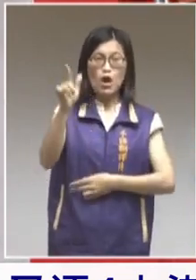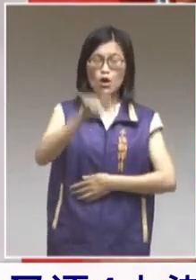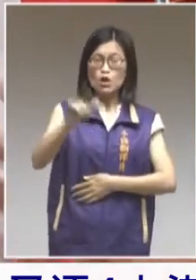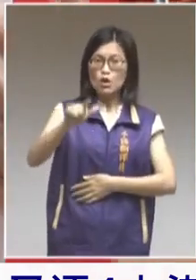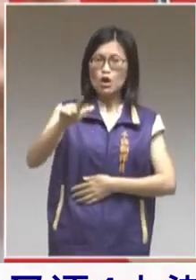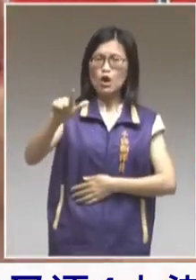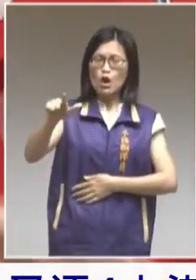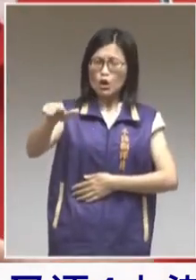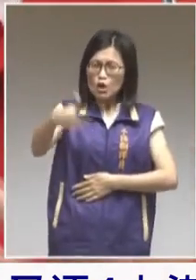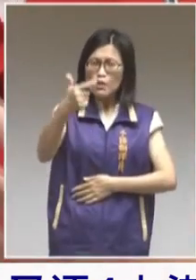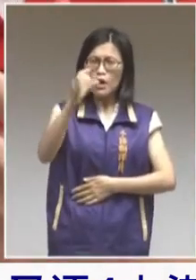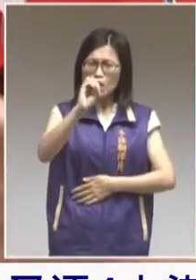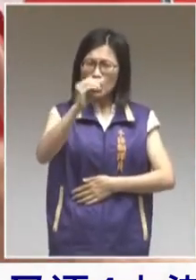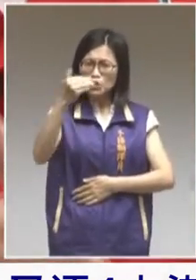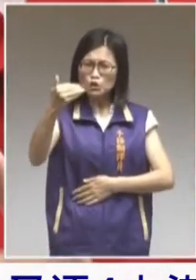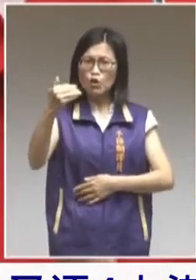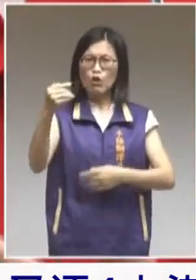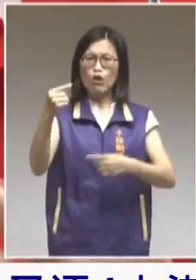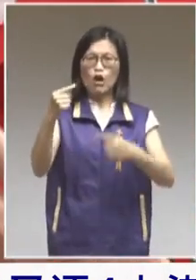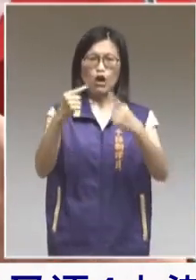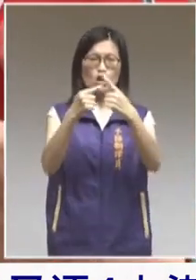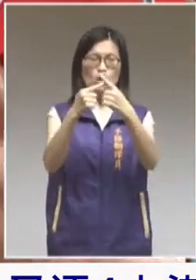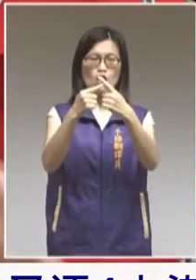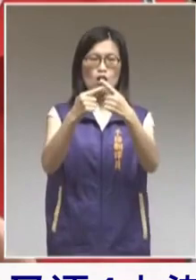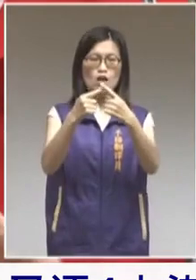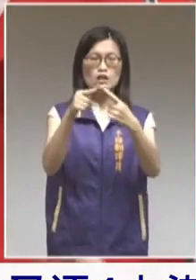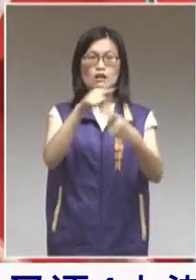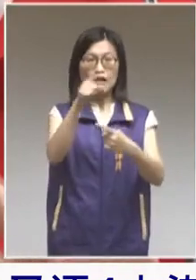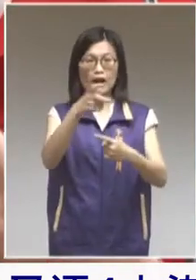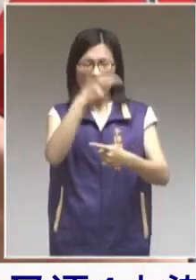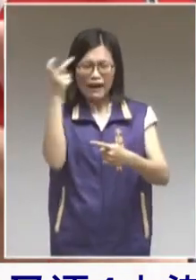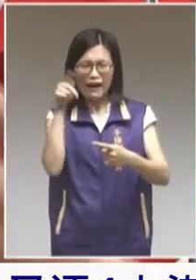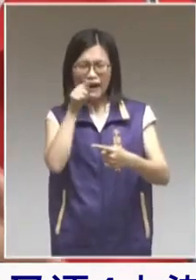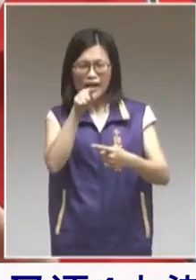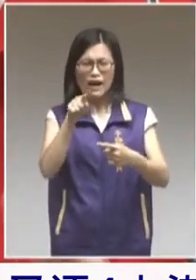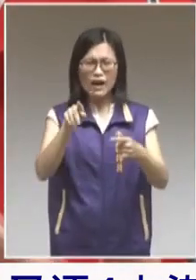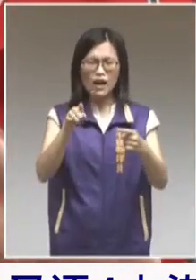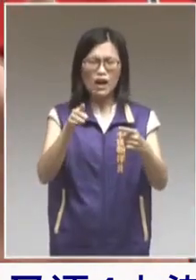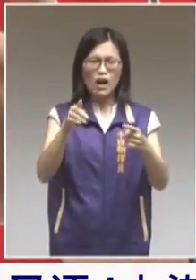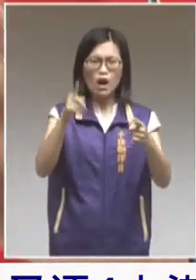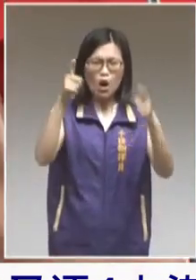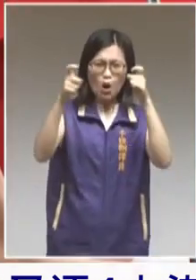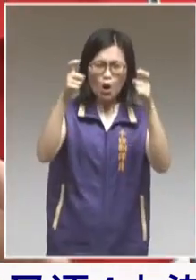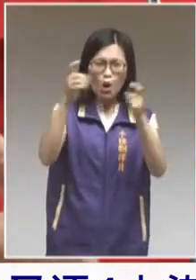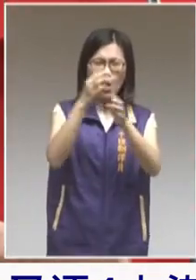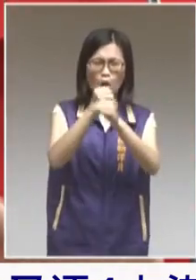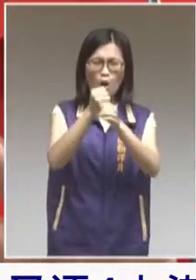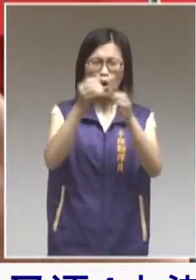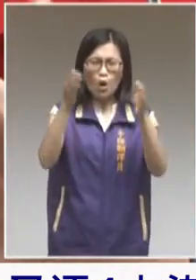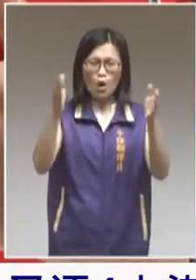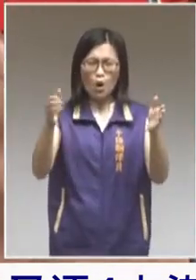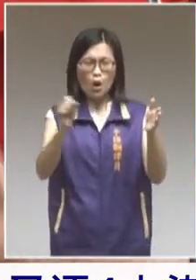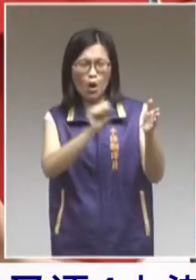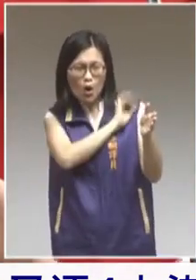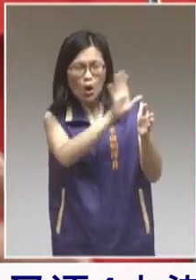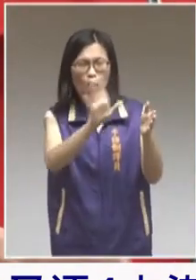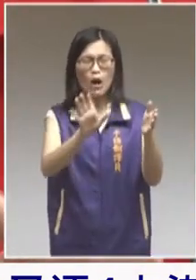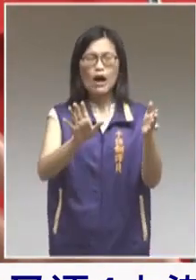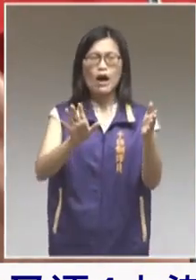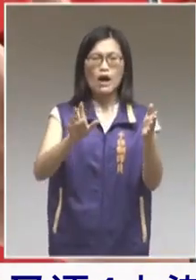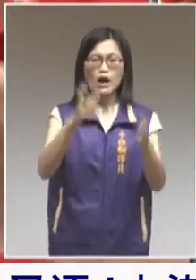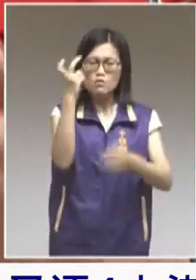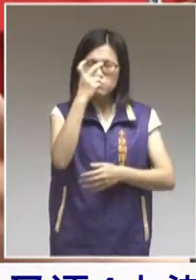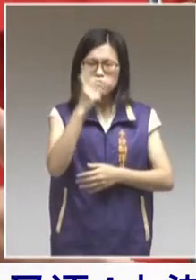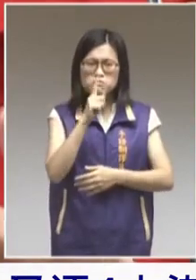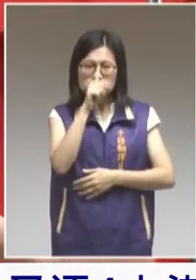16909人、所以各位看到说在开学之后在这个春假结束之后其实在筛检的这个